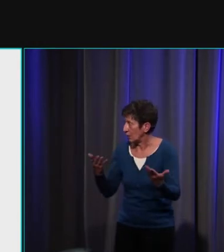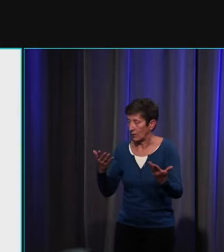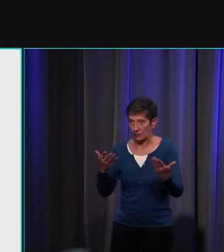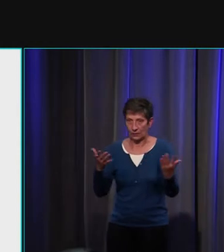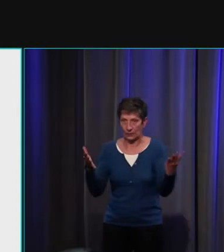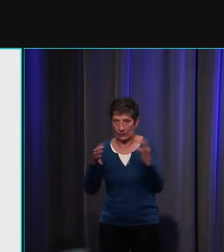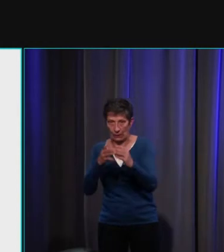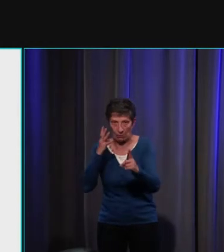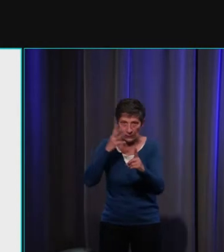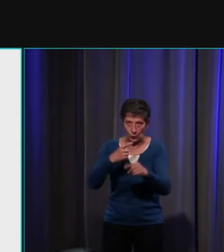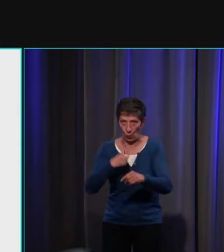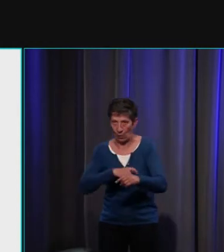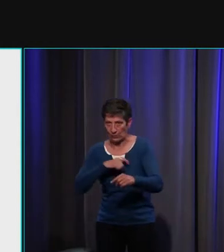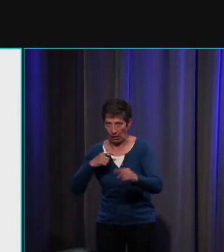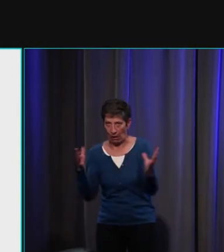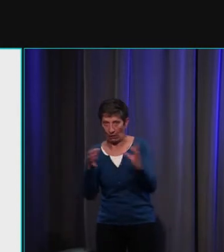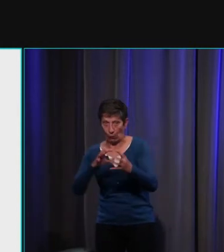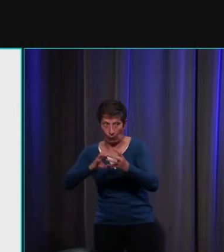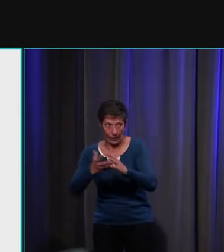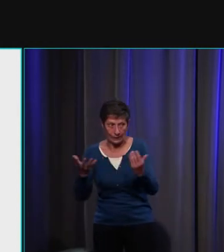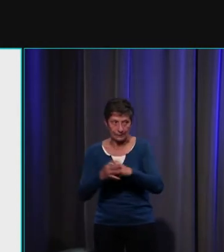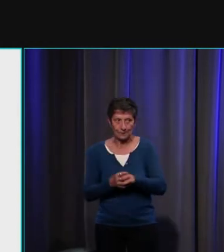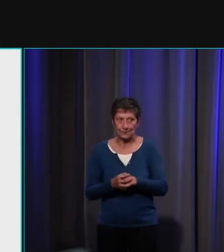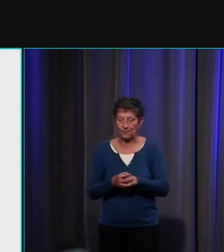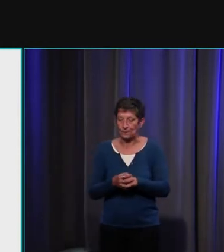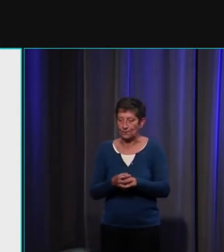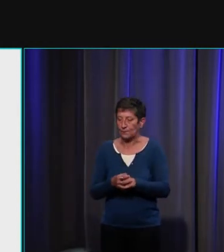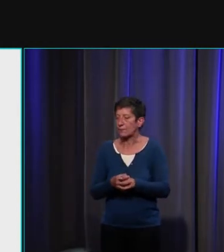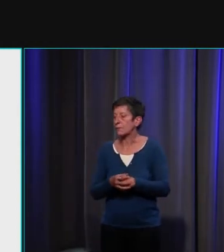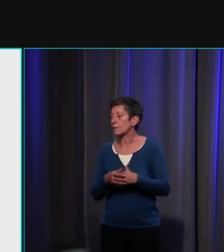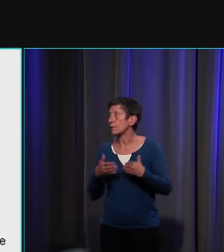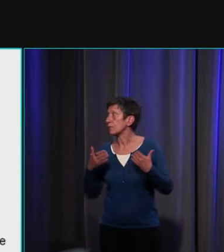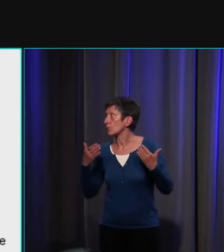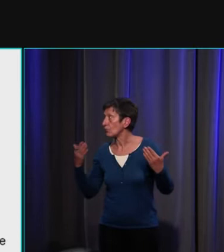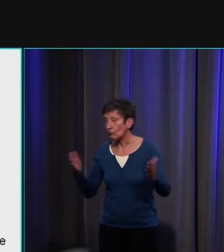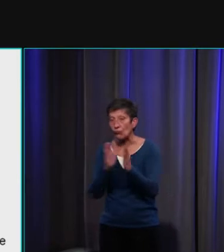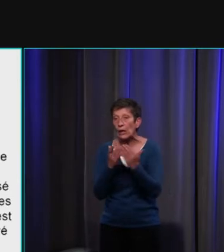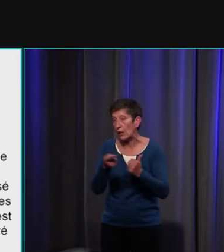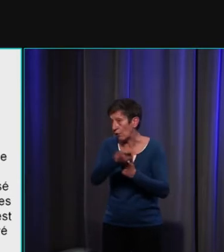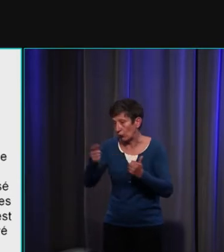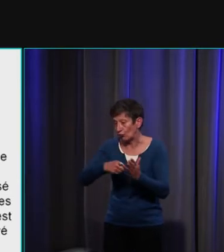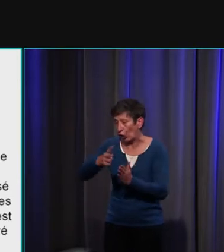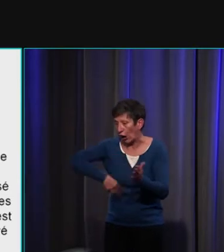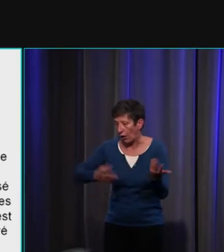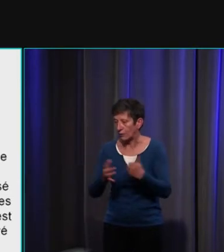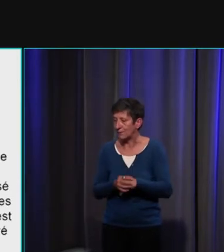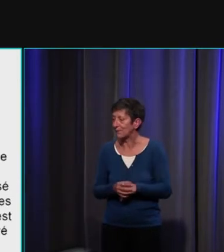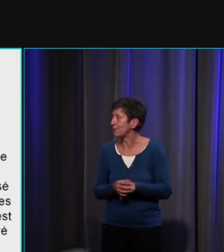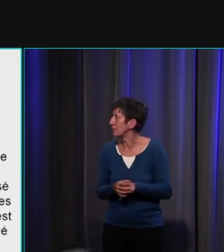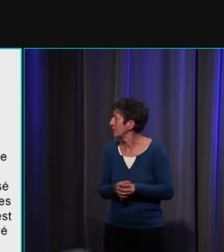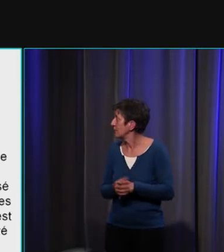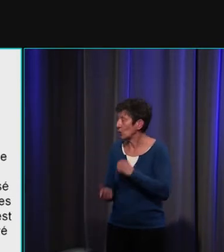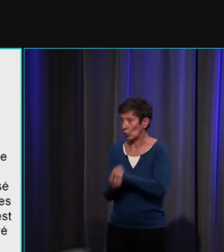mission la croiser un et et la croisade mais bon ça vous le lirez dans mon livre sauf sauf sauf ça